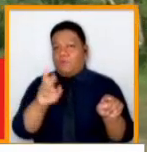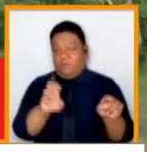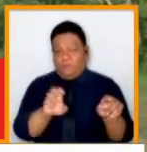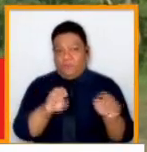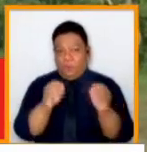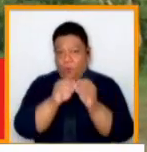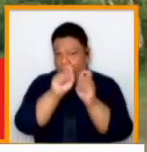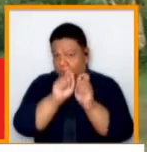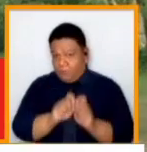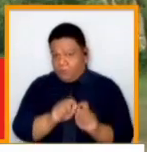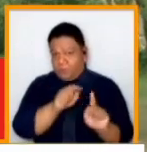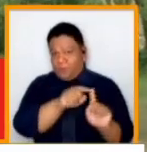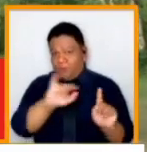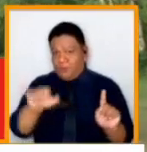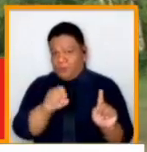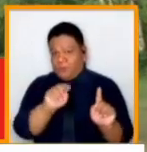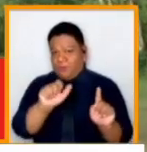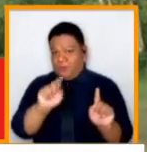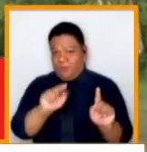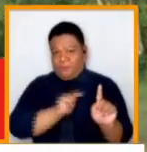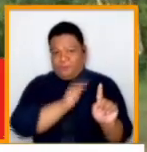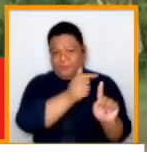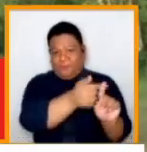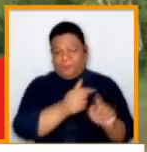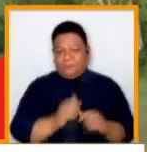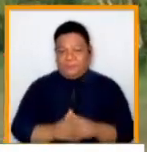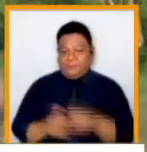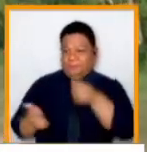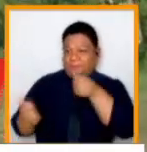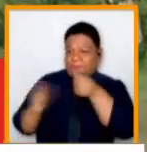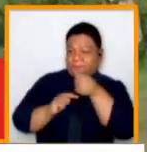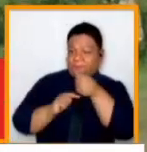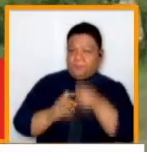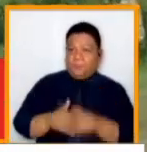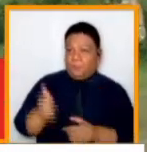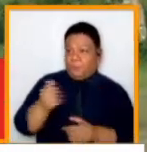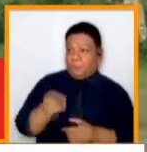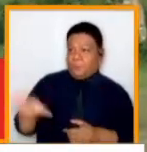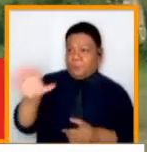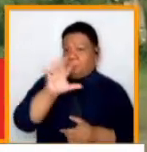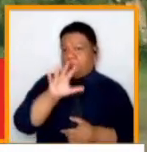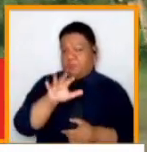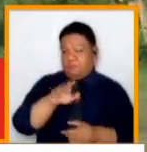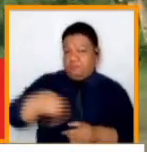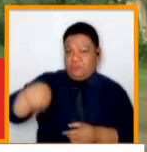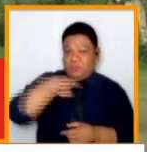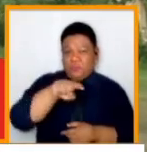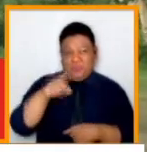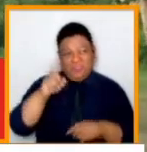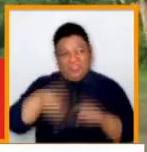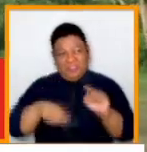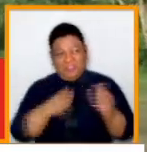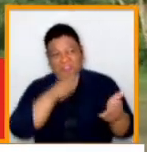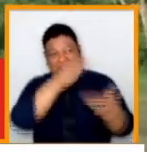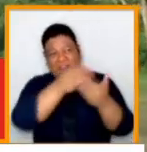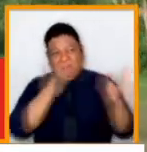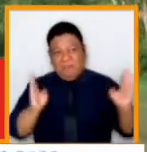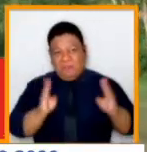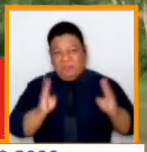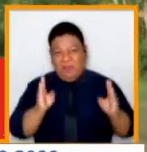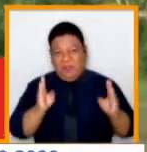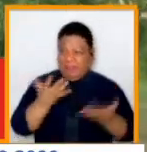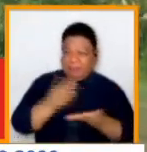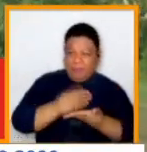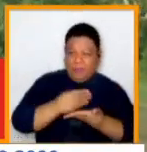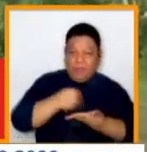Susan, good morning. Alam mo, kung wala kayong masyadong budget papuntang Baguio City tulad ko, pero gusto nyo pa rin mahipan ng malamig na simoy